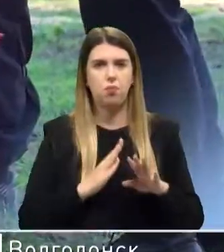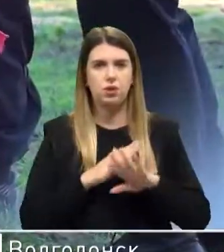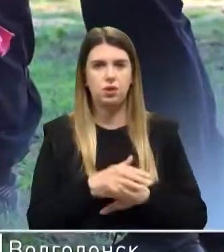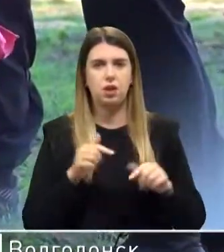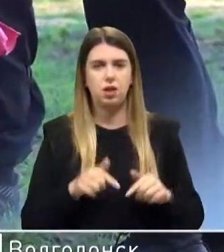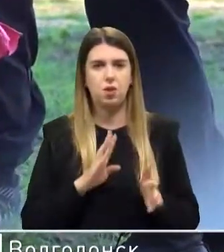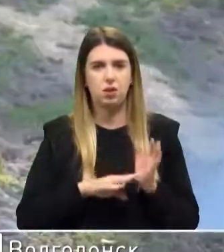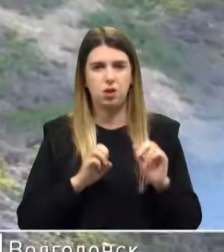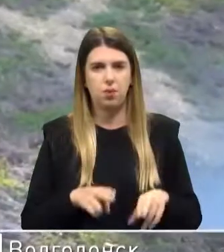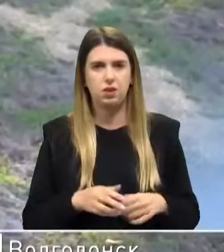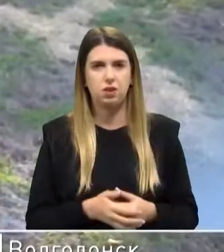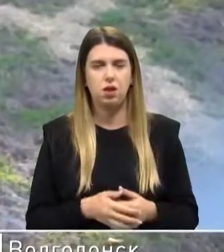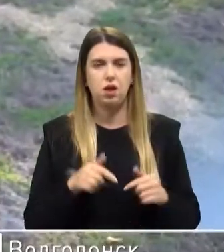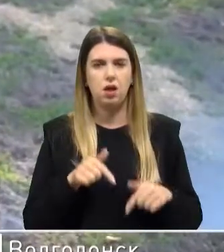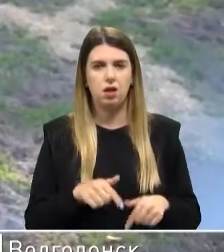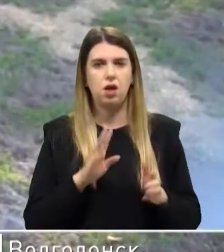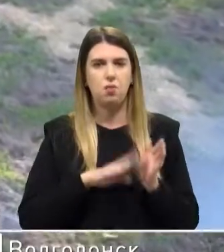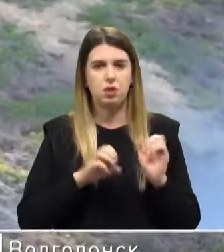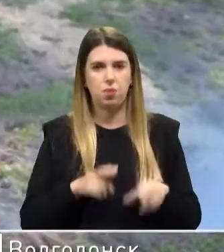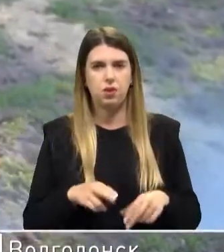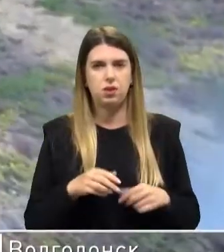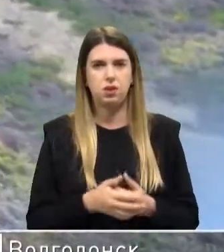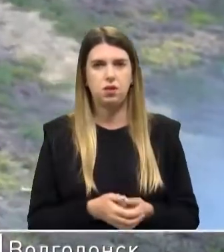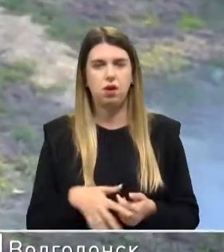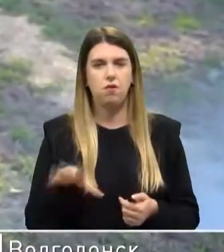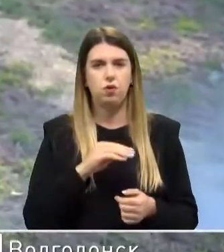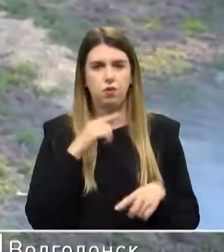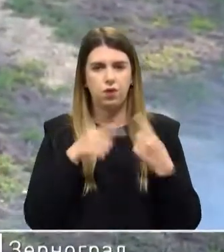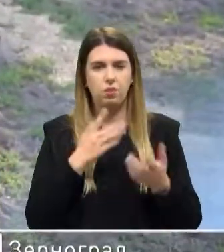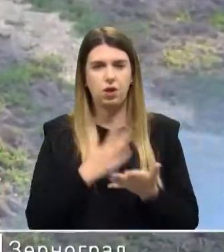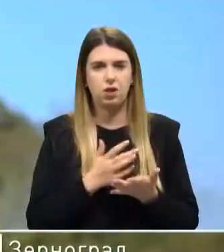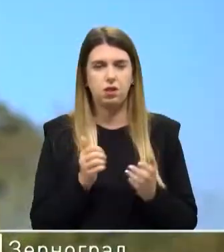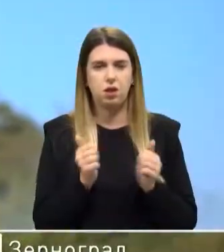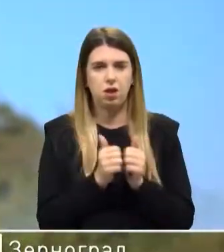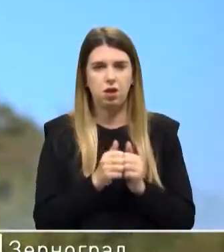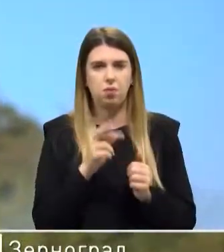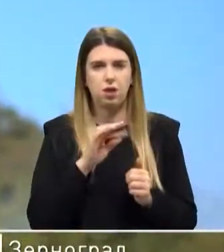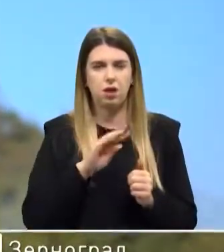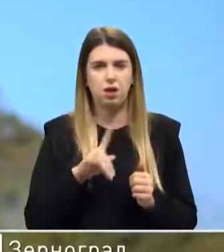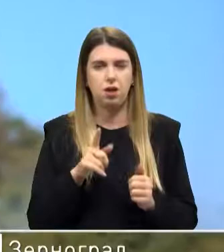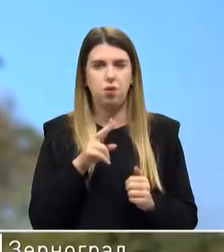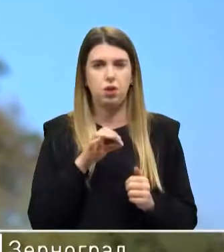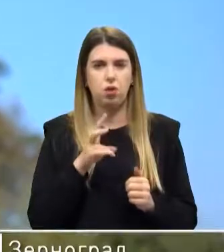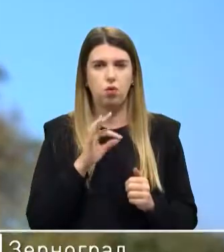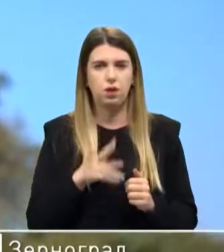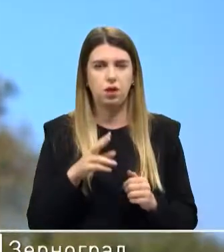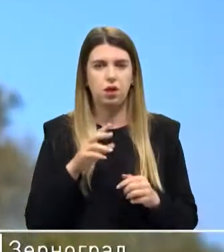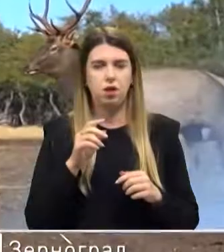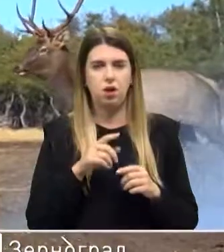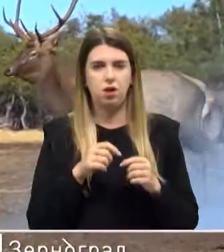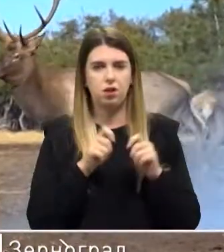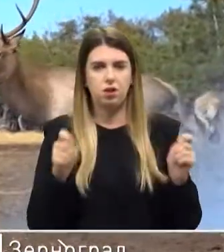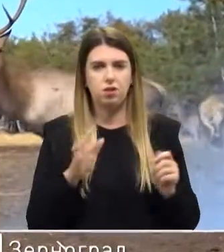это безопасно? Это безопасно, то есть все время находятся с нами егеря. Олени-питомник в хуторе Листопадов открылся